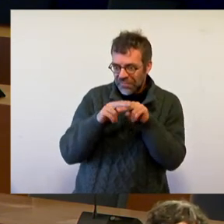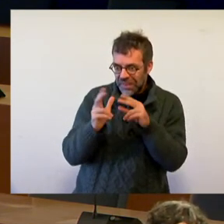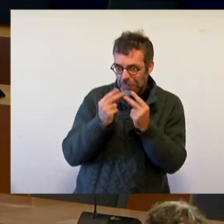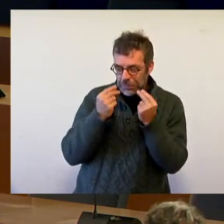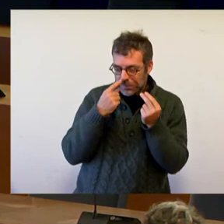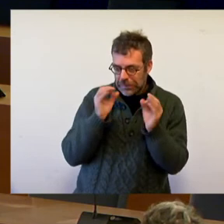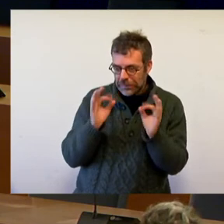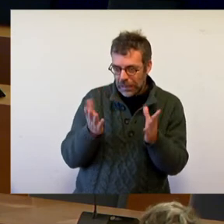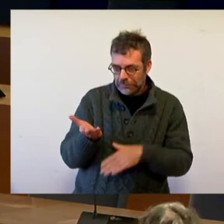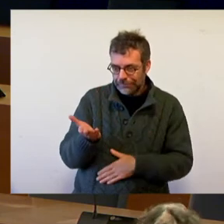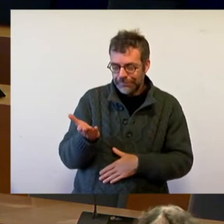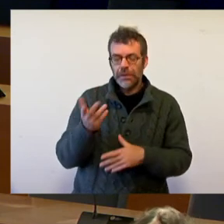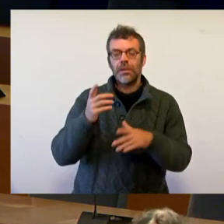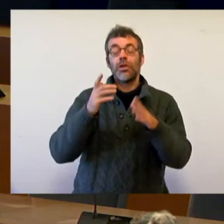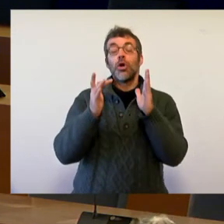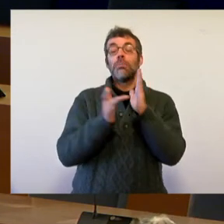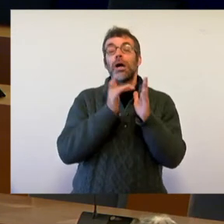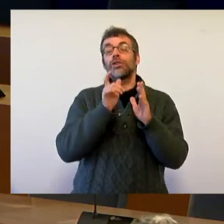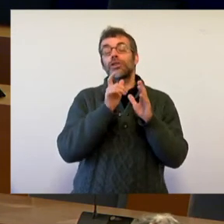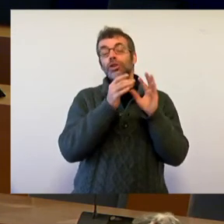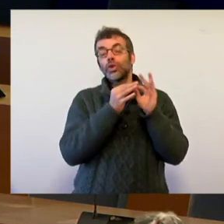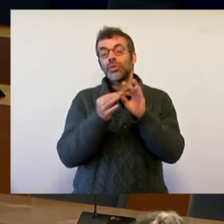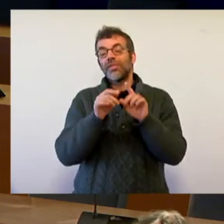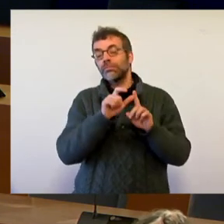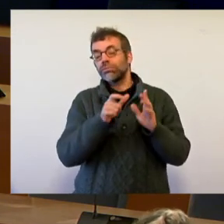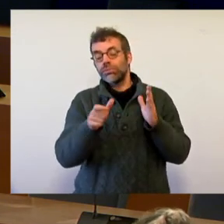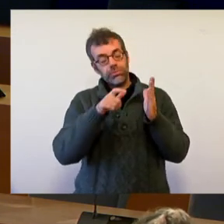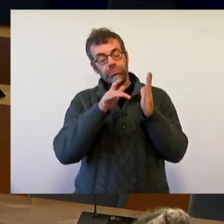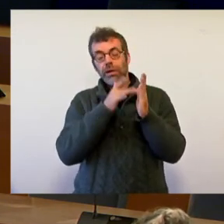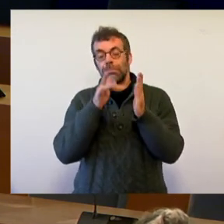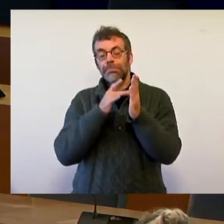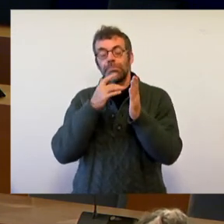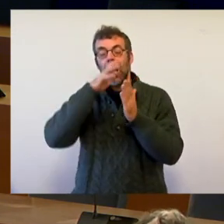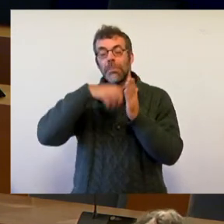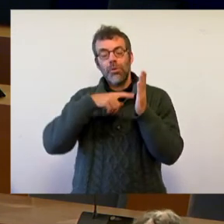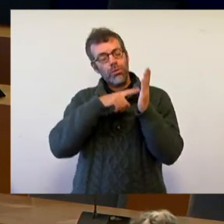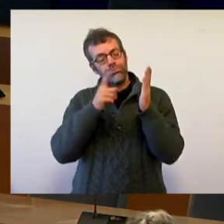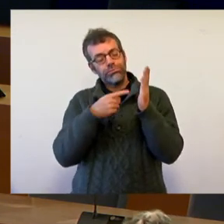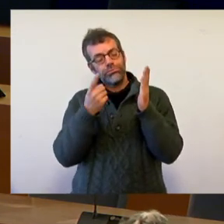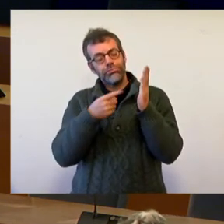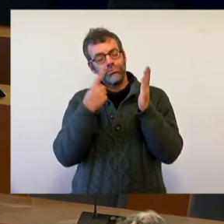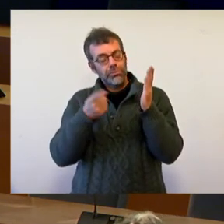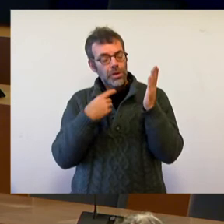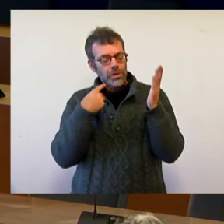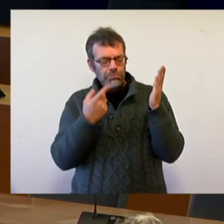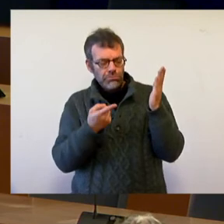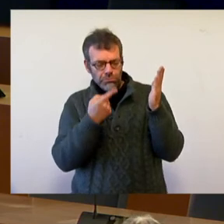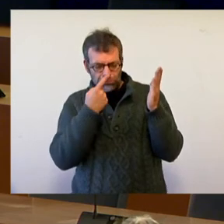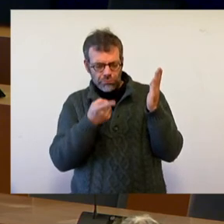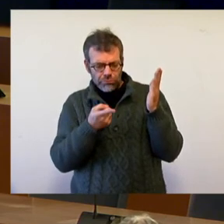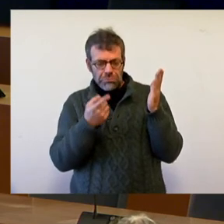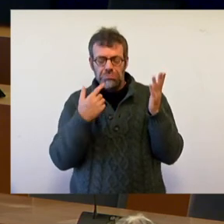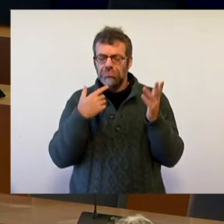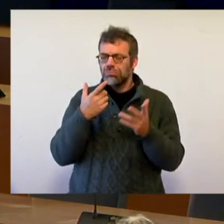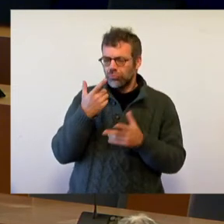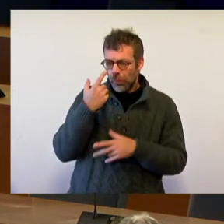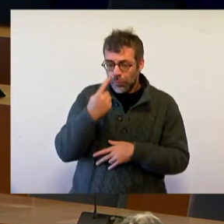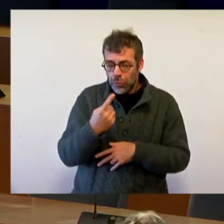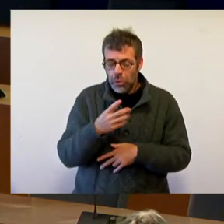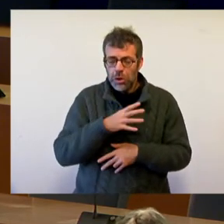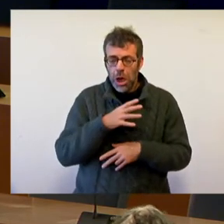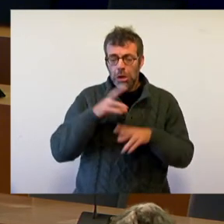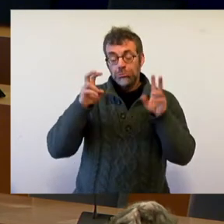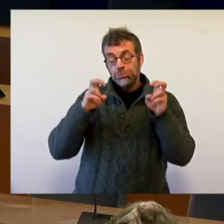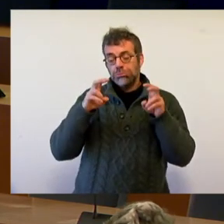suivante, moi je salue le travail qui a été fait par vos services pour obtenir une croissance du